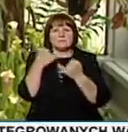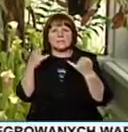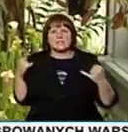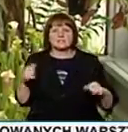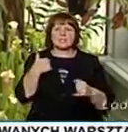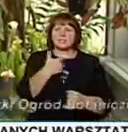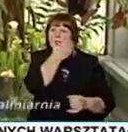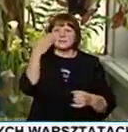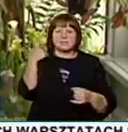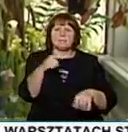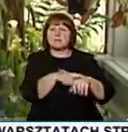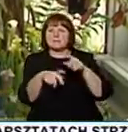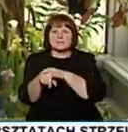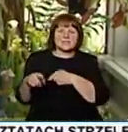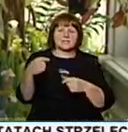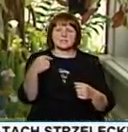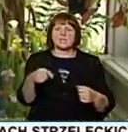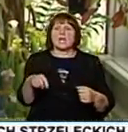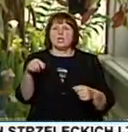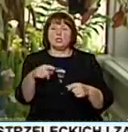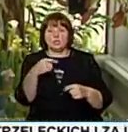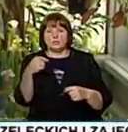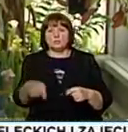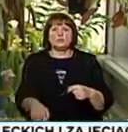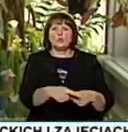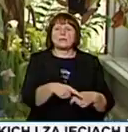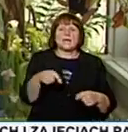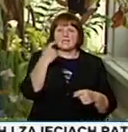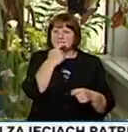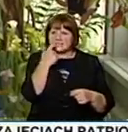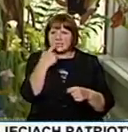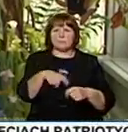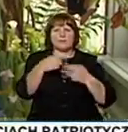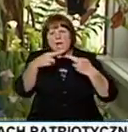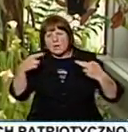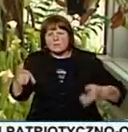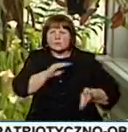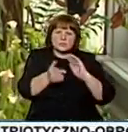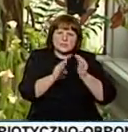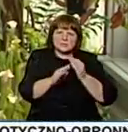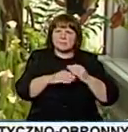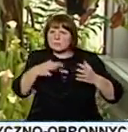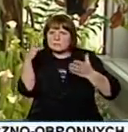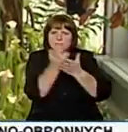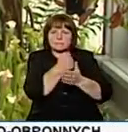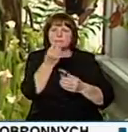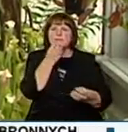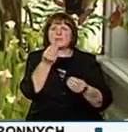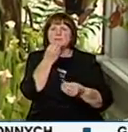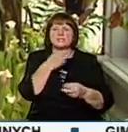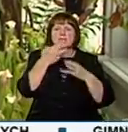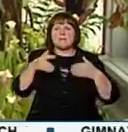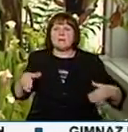posiadają rąk, ani nóg, ani zębów, a starają się zdobywać ten pokarm przeróżnymi swoimi sposobami, wytwarzając przeróżne